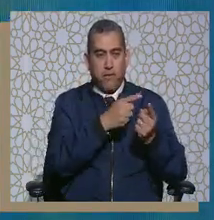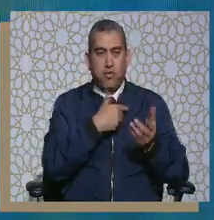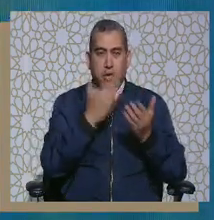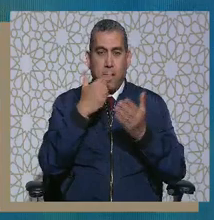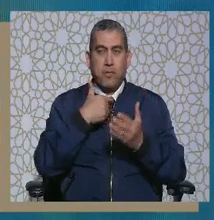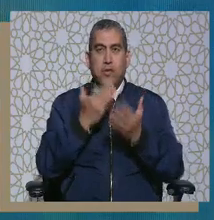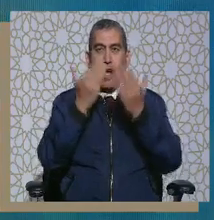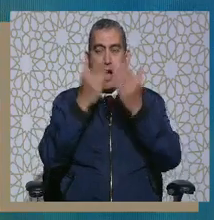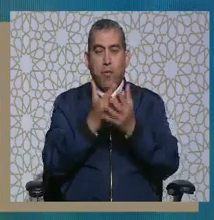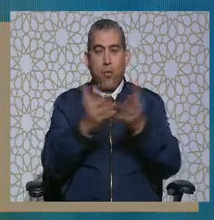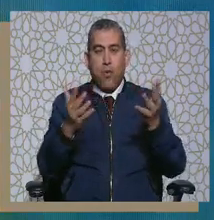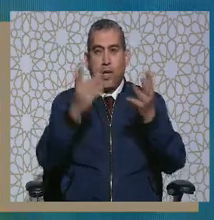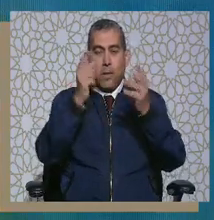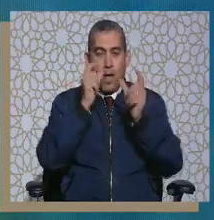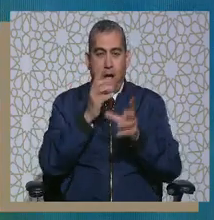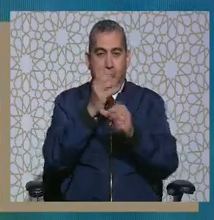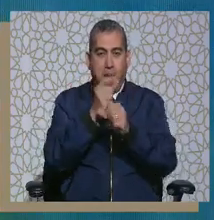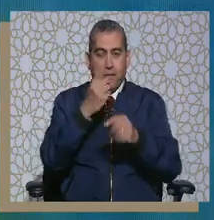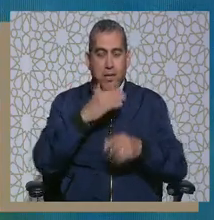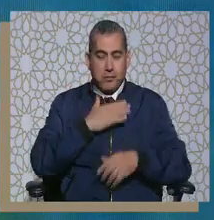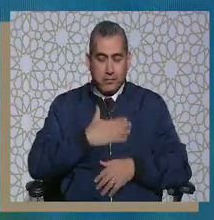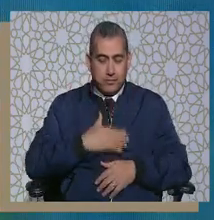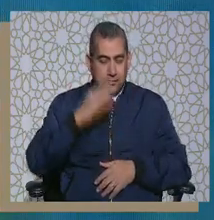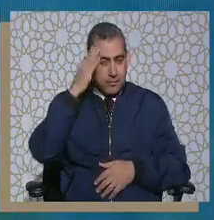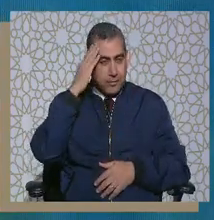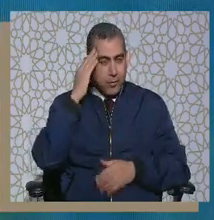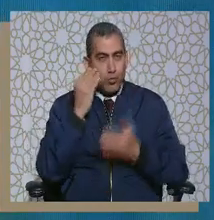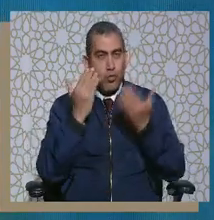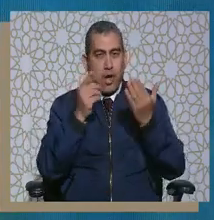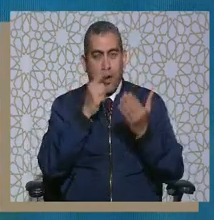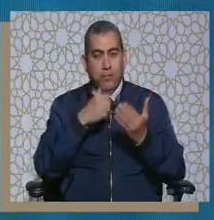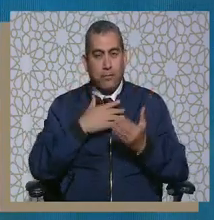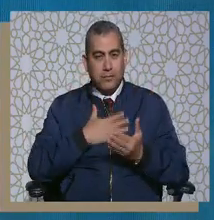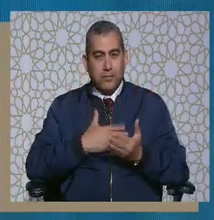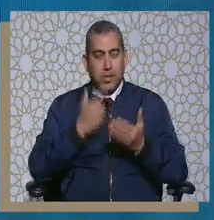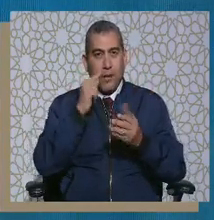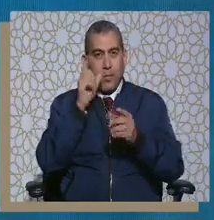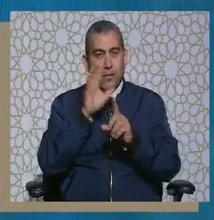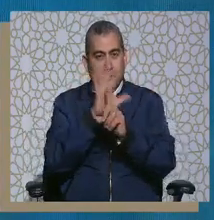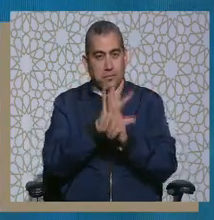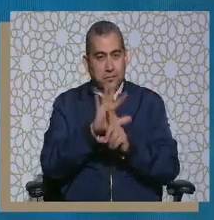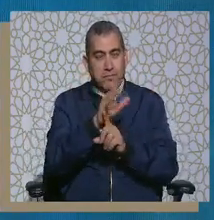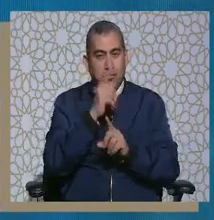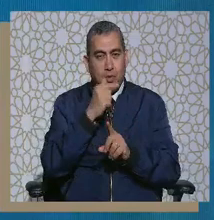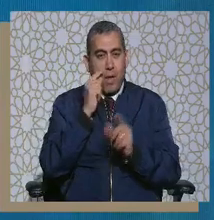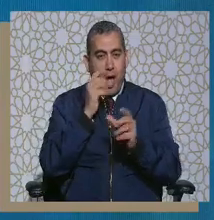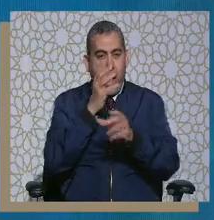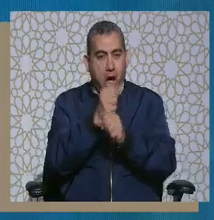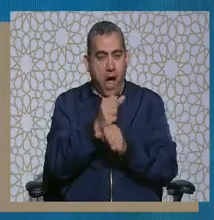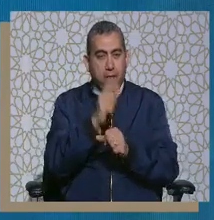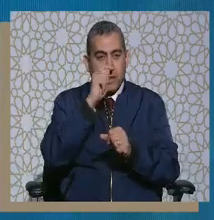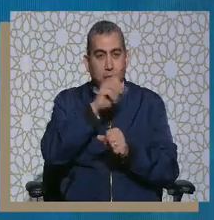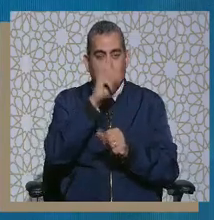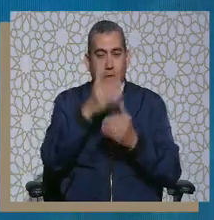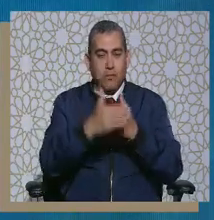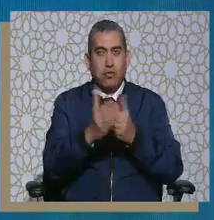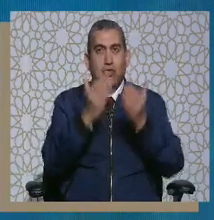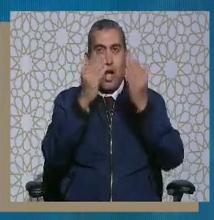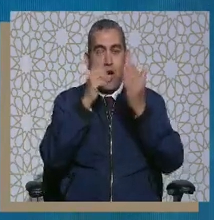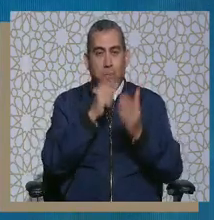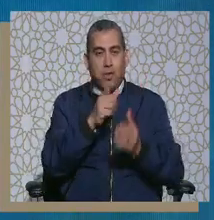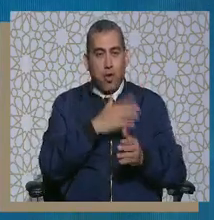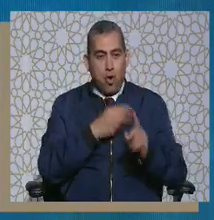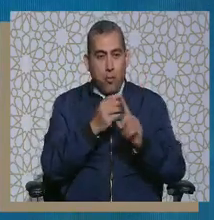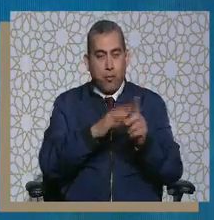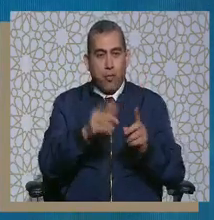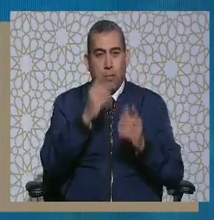عليك ويحفظك ويريح بالك ويجبر خاطرك ويحفظك من كل مكروه وسوء انت واحبابك يا رب ام